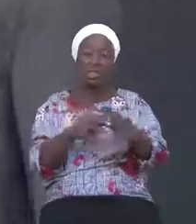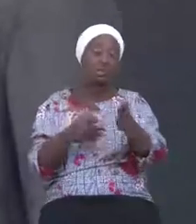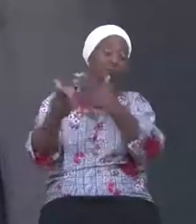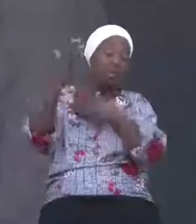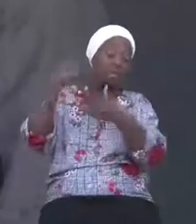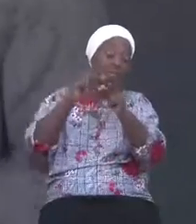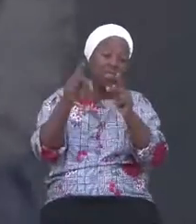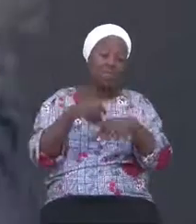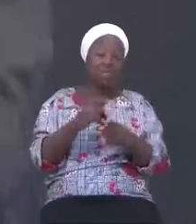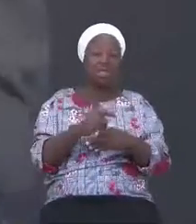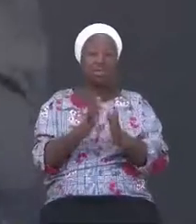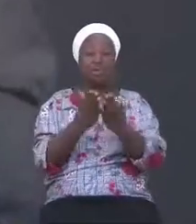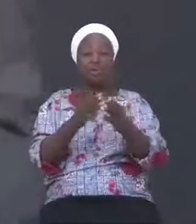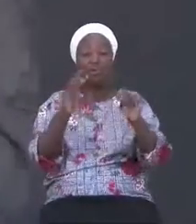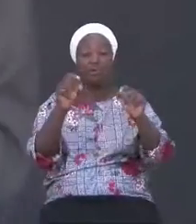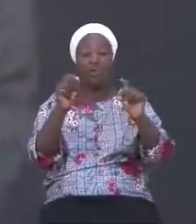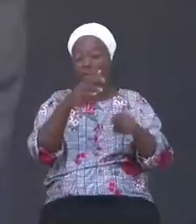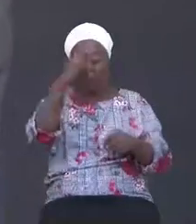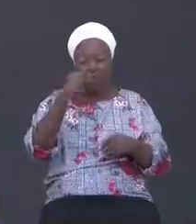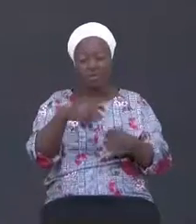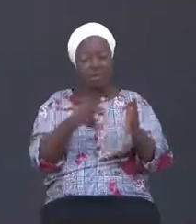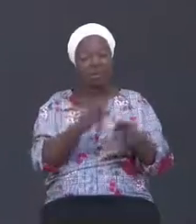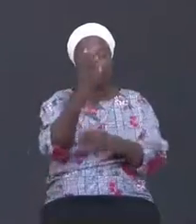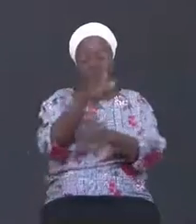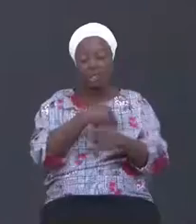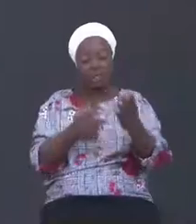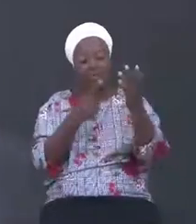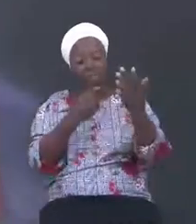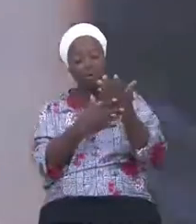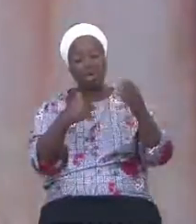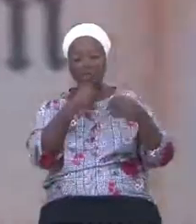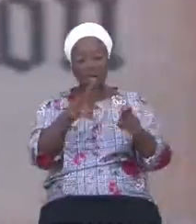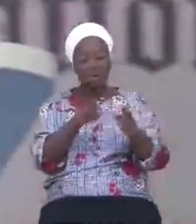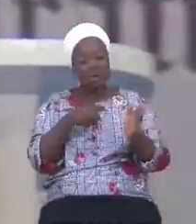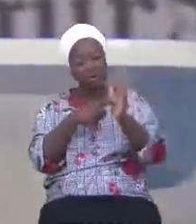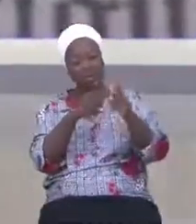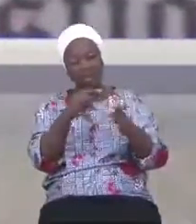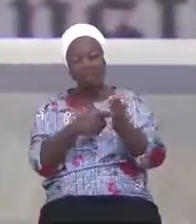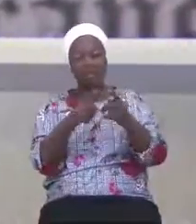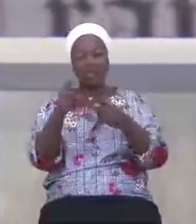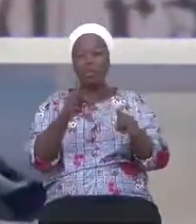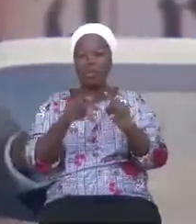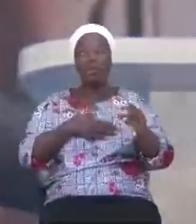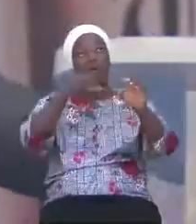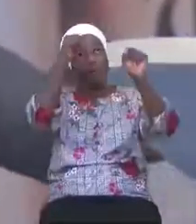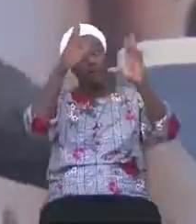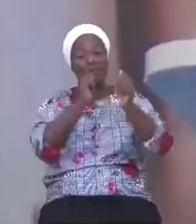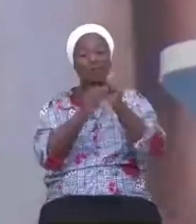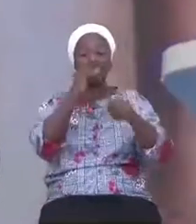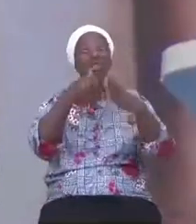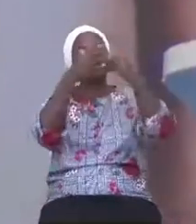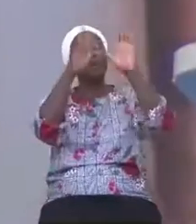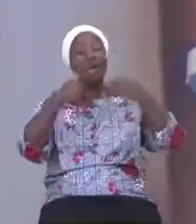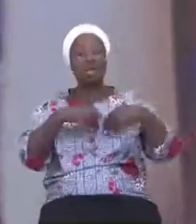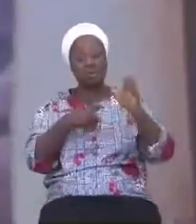16, parce que ce n'est pas la chair, le sang qui t'ont révélé cela, mon Père qui est au ciel. C'est mon Père qui te l'a